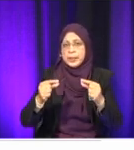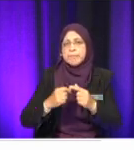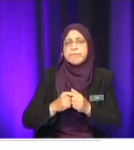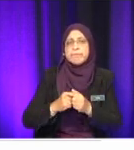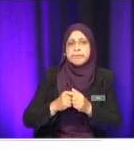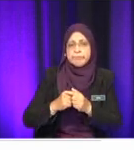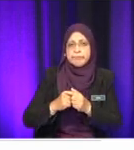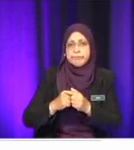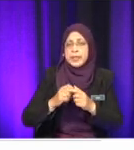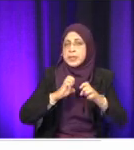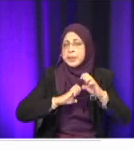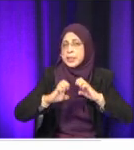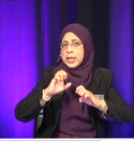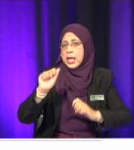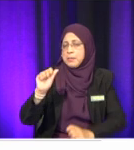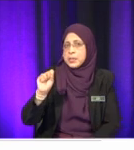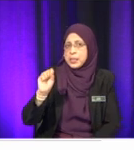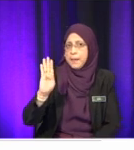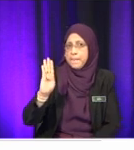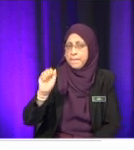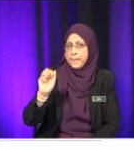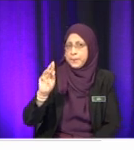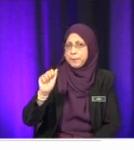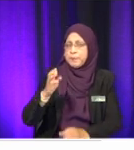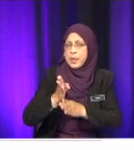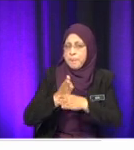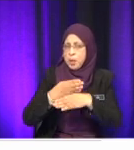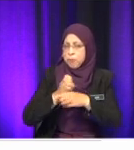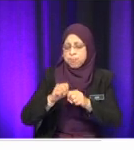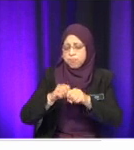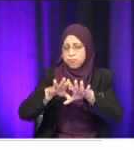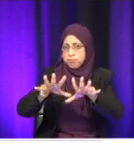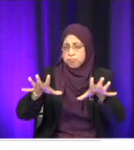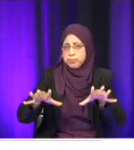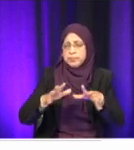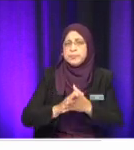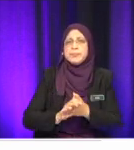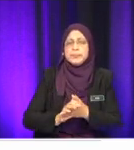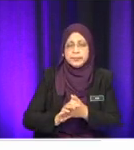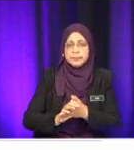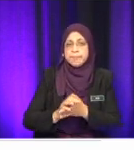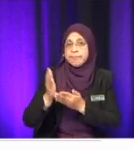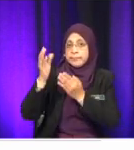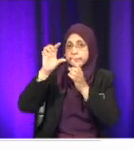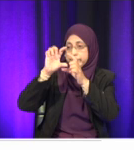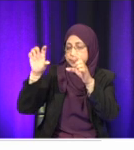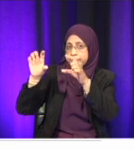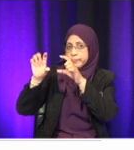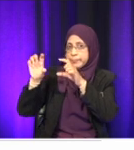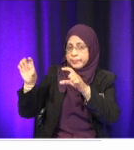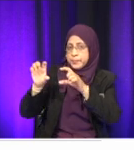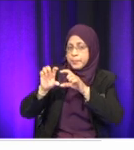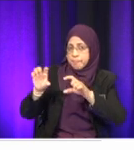expression abstract dia berbentuk abstrak kemudian Pop Ice seperti yang kita sebut tadi